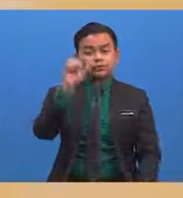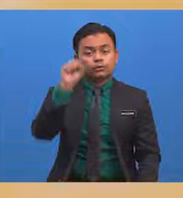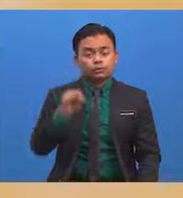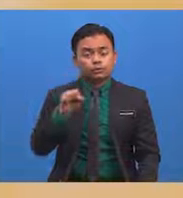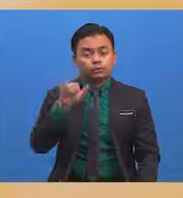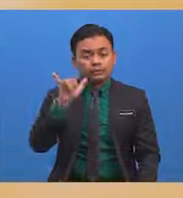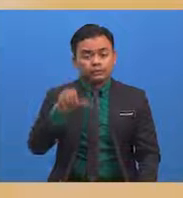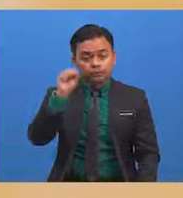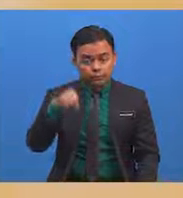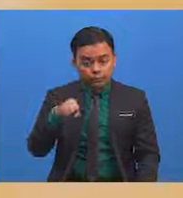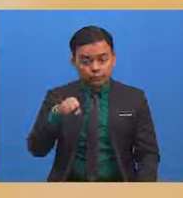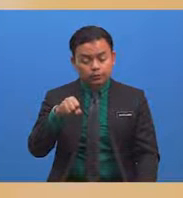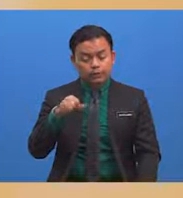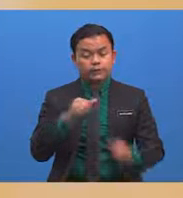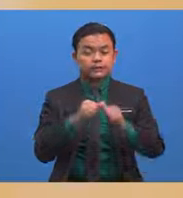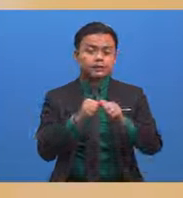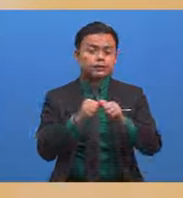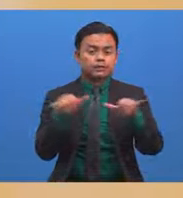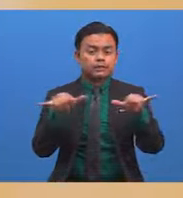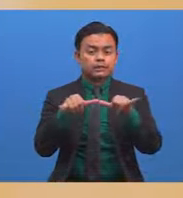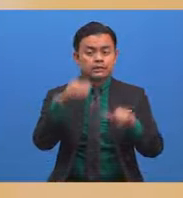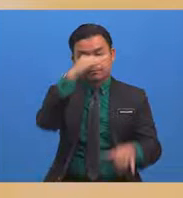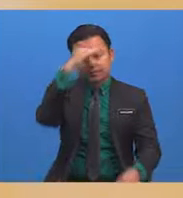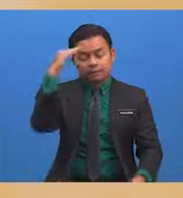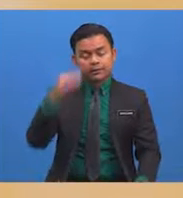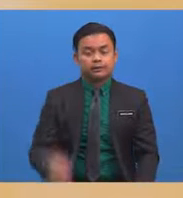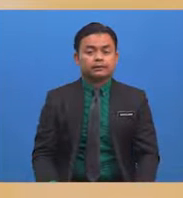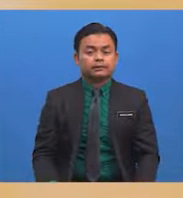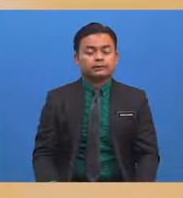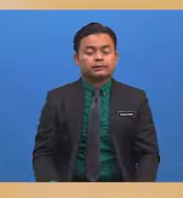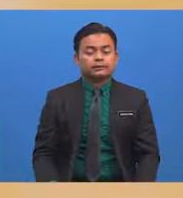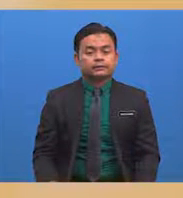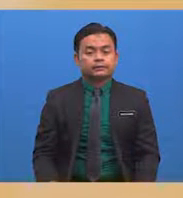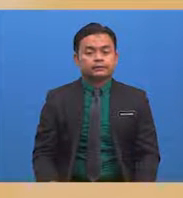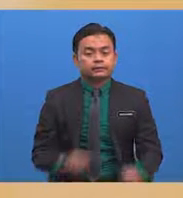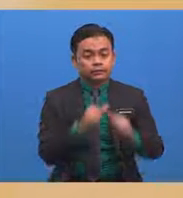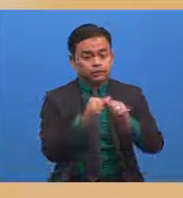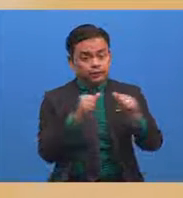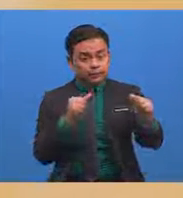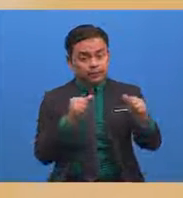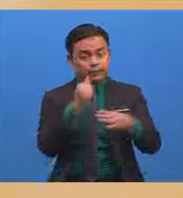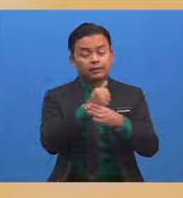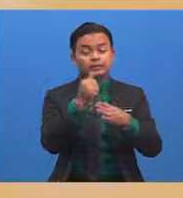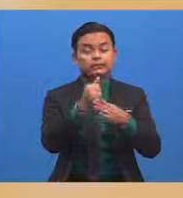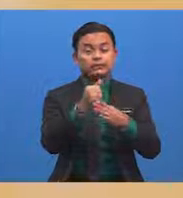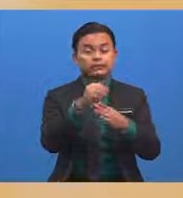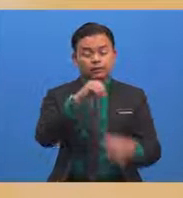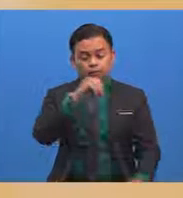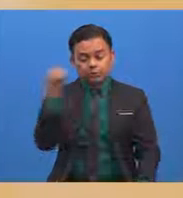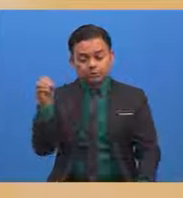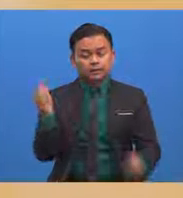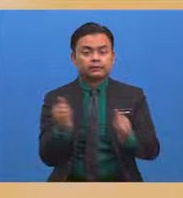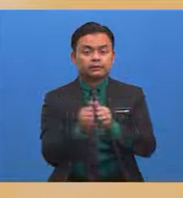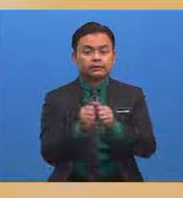saiz bayang-bayang adalah jarak antara objek dengan